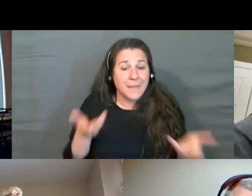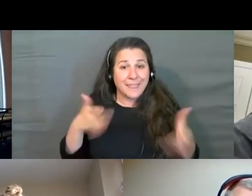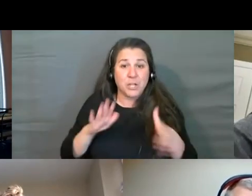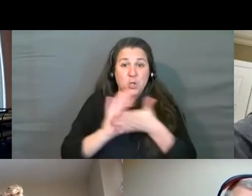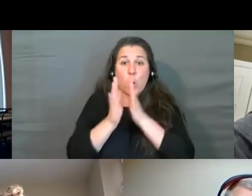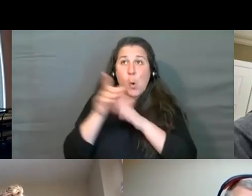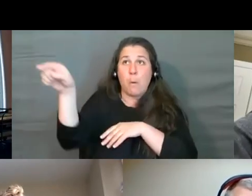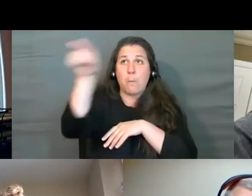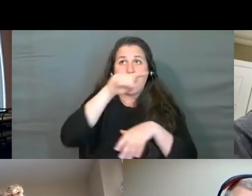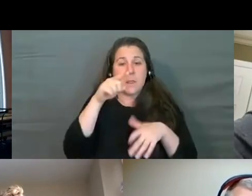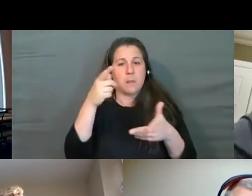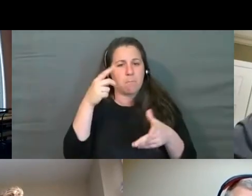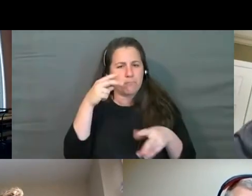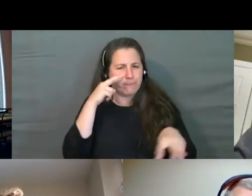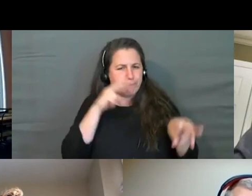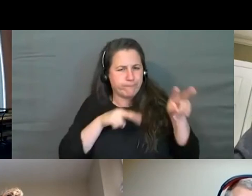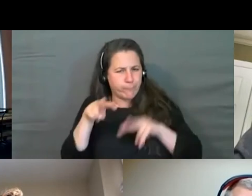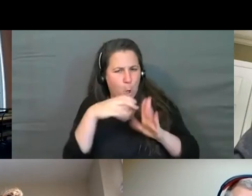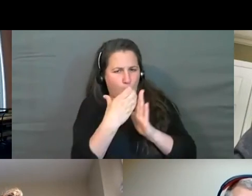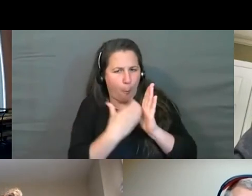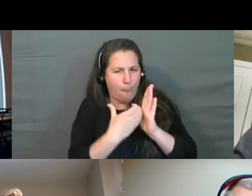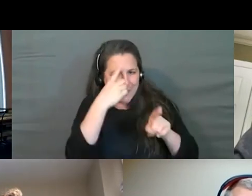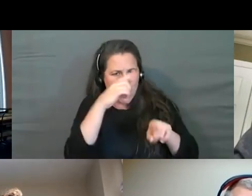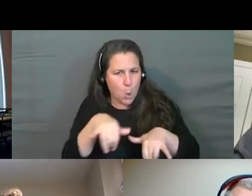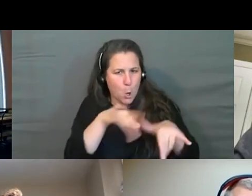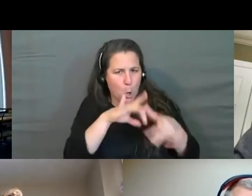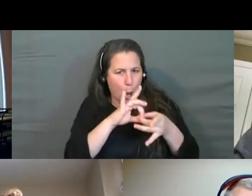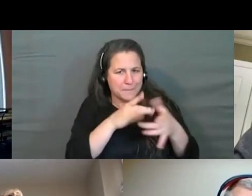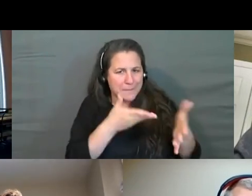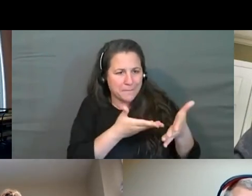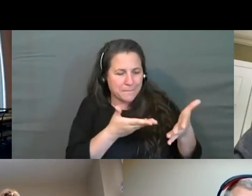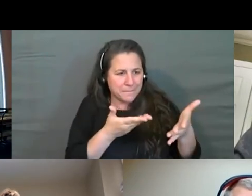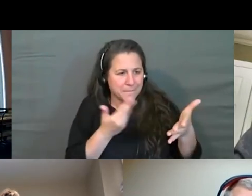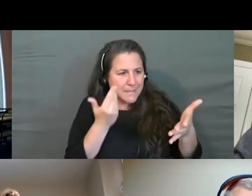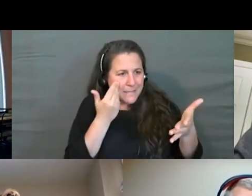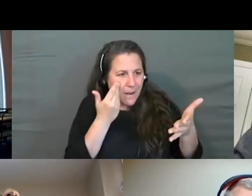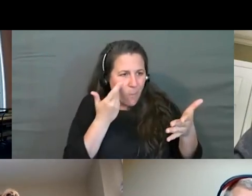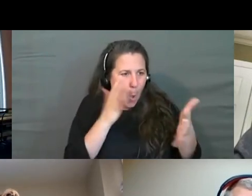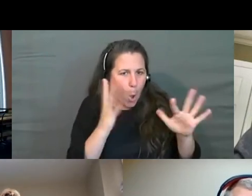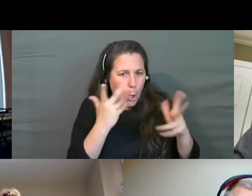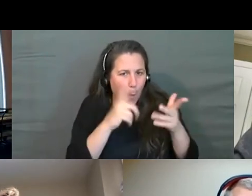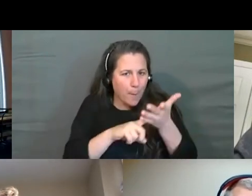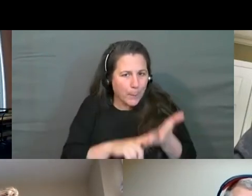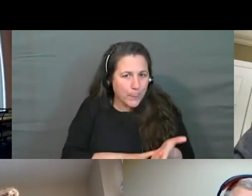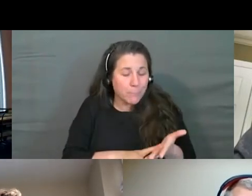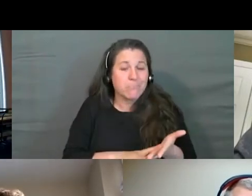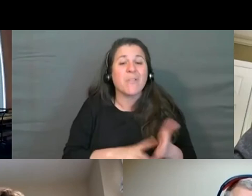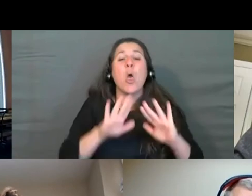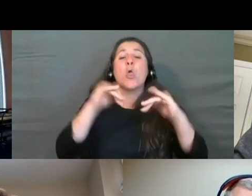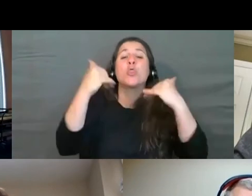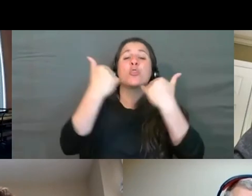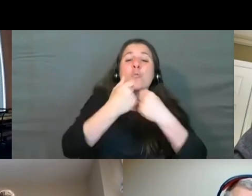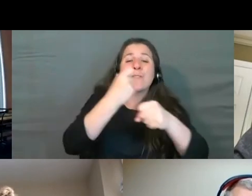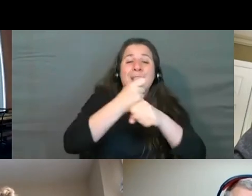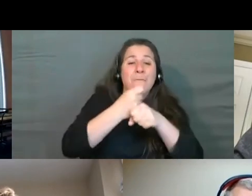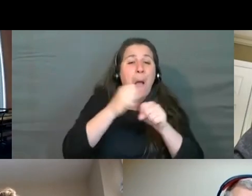regarder leurs conventions collectives. À regarder comment... c'est sûr que ce n'est pas tous les emplois qui peuvent se faire en télétravail, ce n'est pas toutes